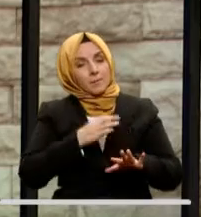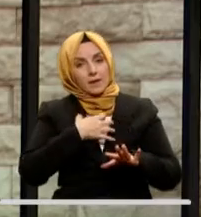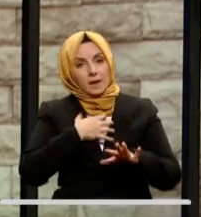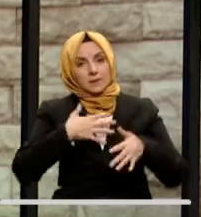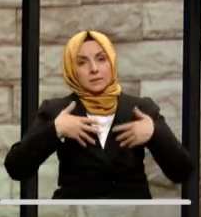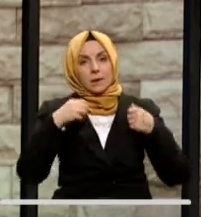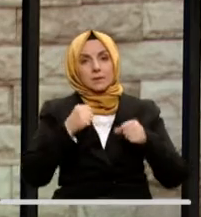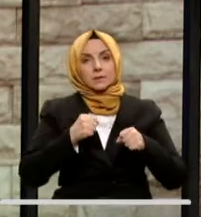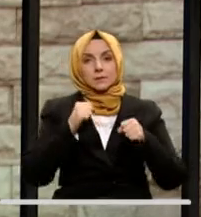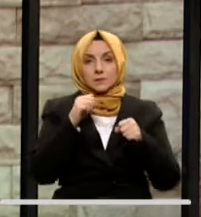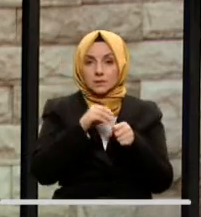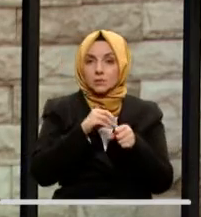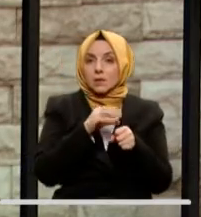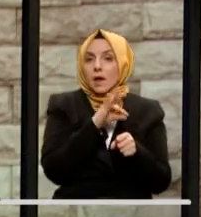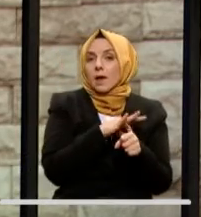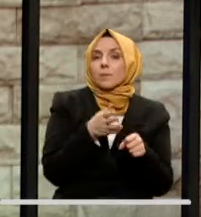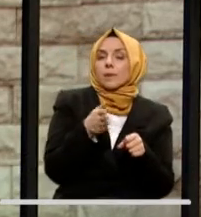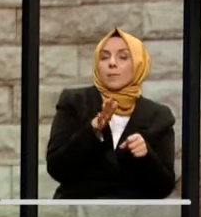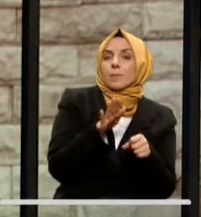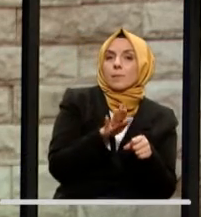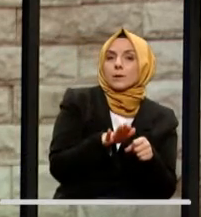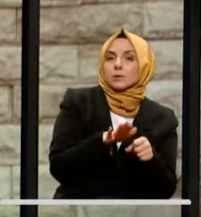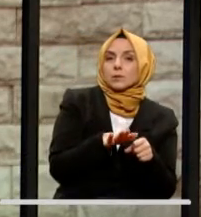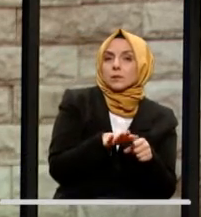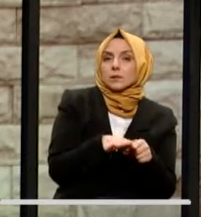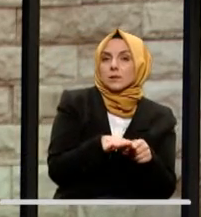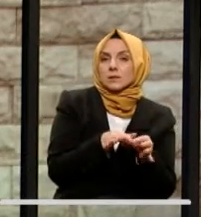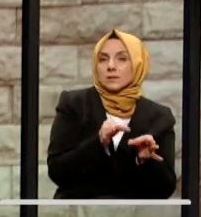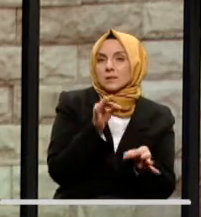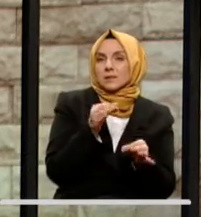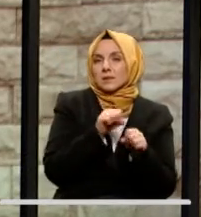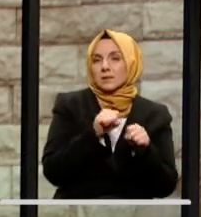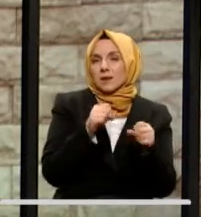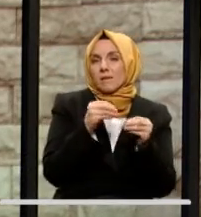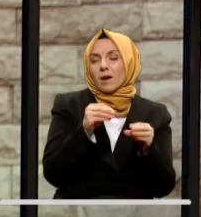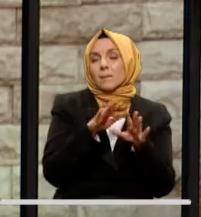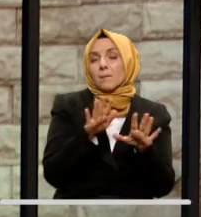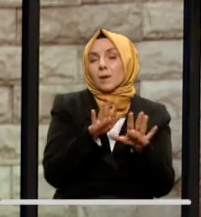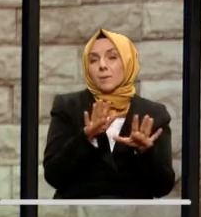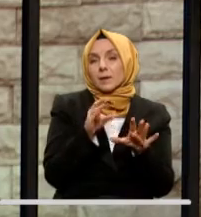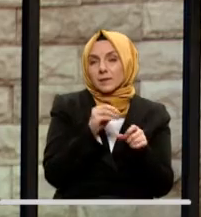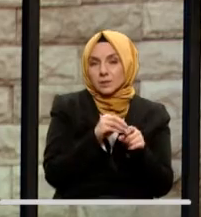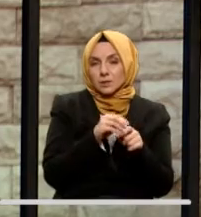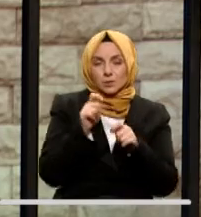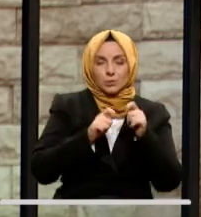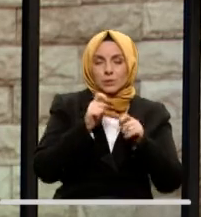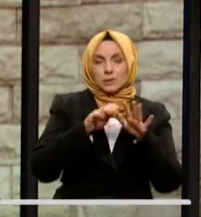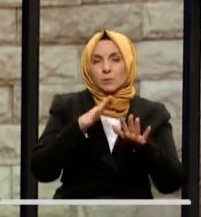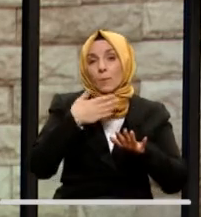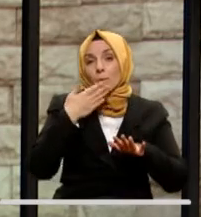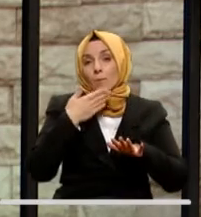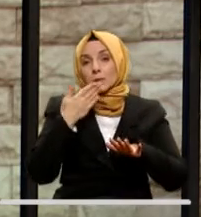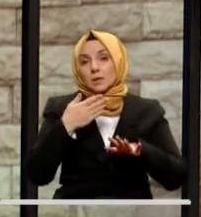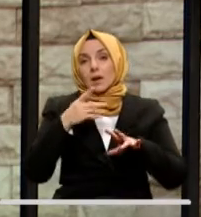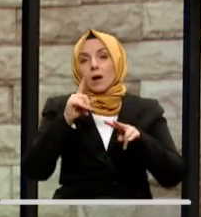ilaçlar bir hastalara geçmemesi gerektiği için kullanılamıyor öğlen Aspirin kullandıklarında da Trombosit